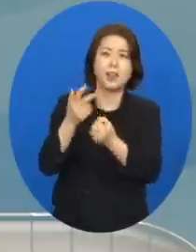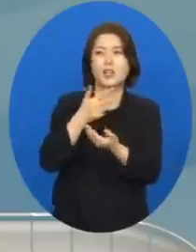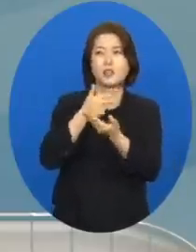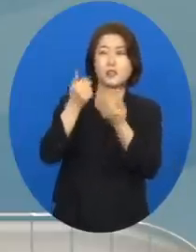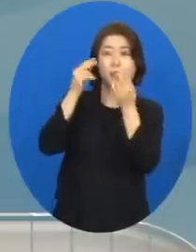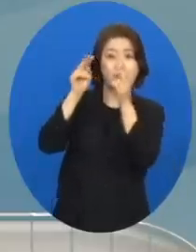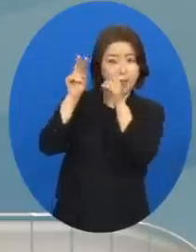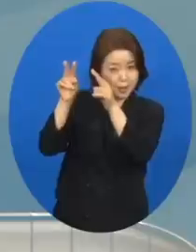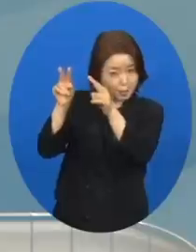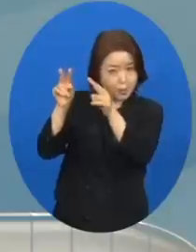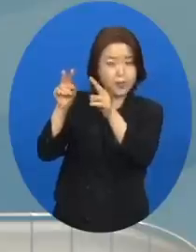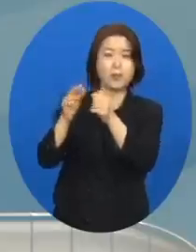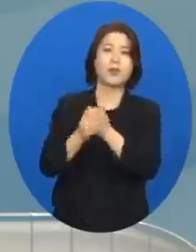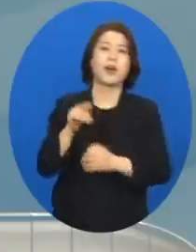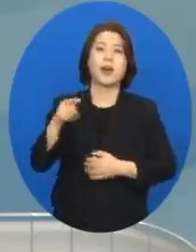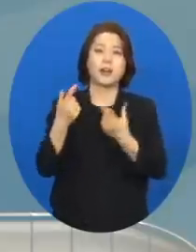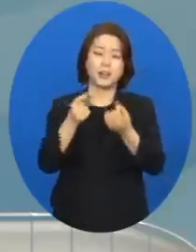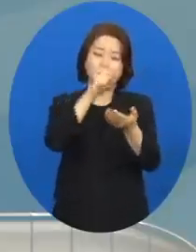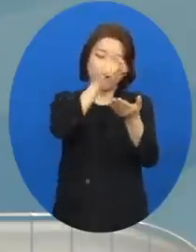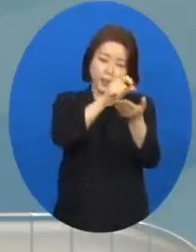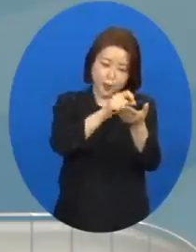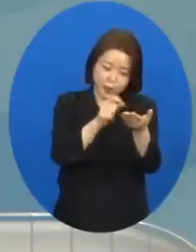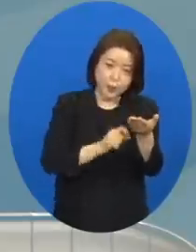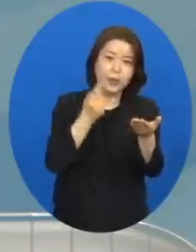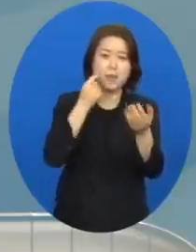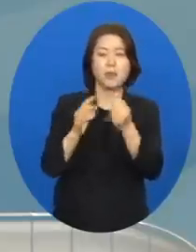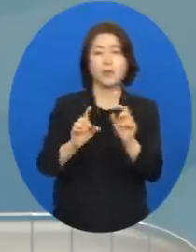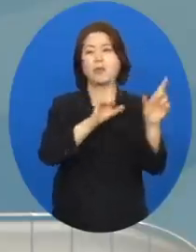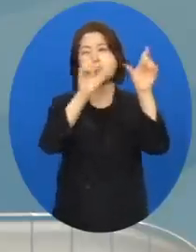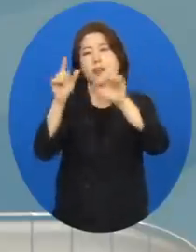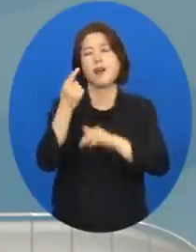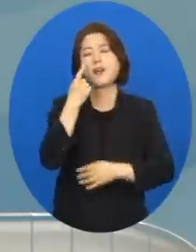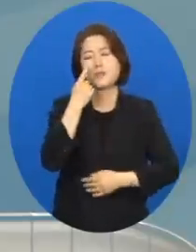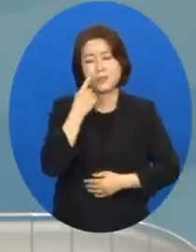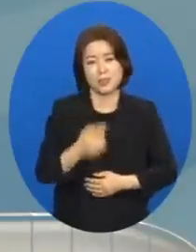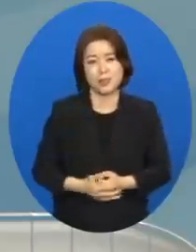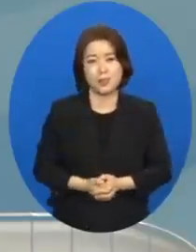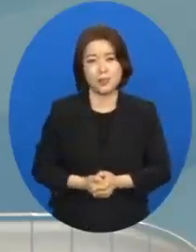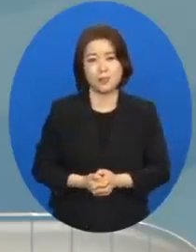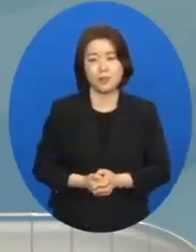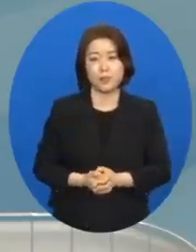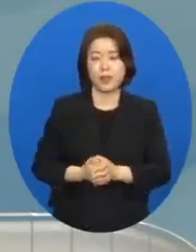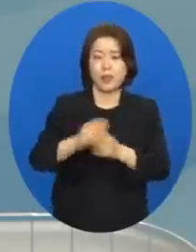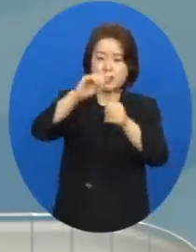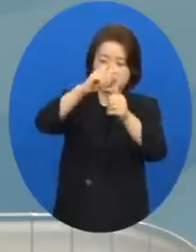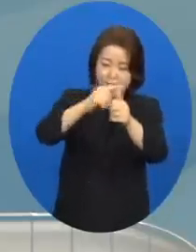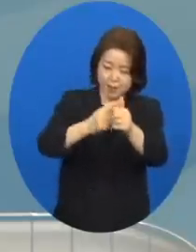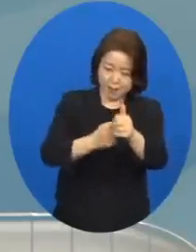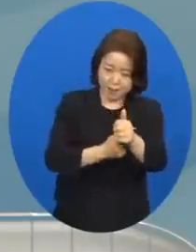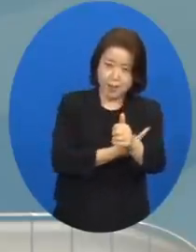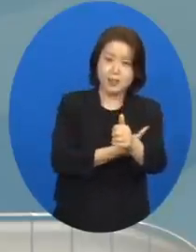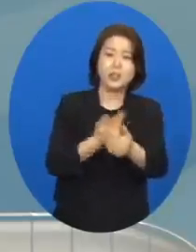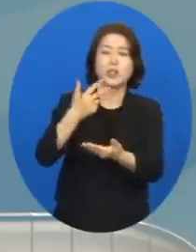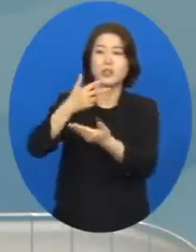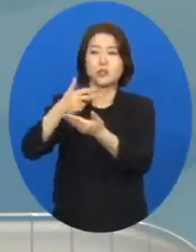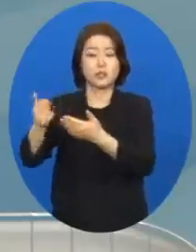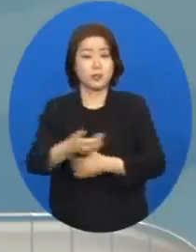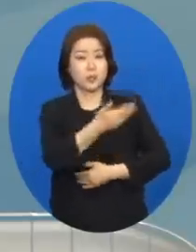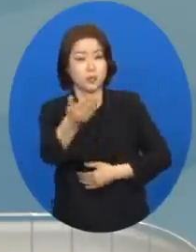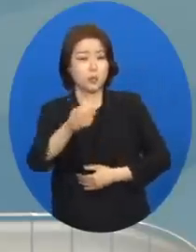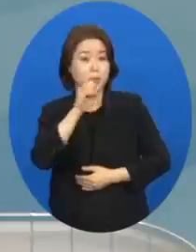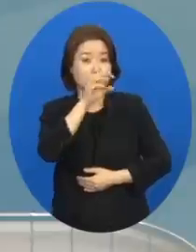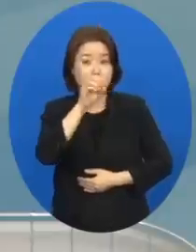바라보고 그렇게 기록해보고 살아보세요. 서서히 주님이 여러분에게 말씀하시는